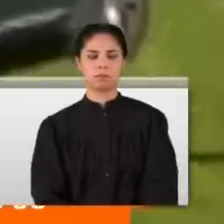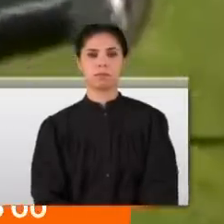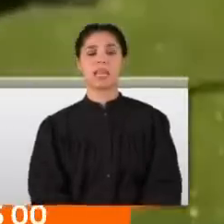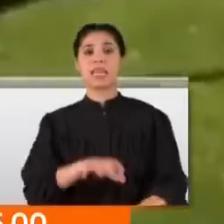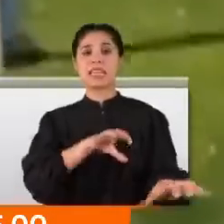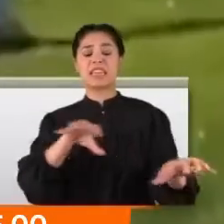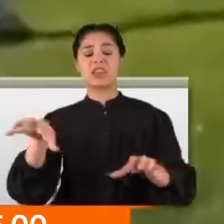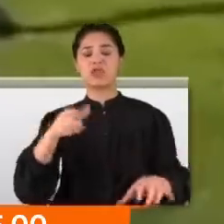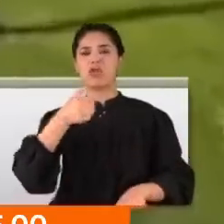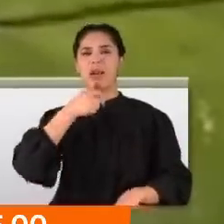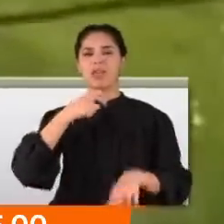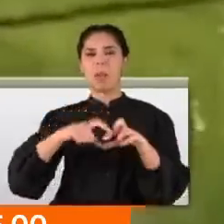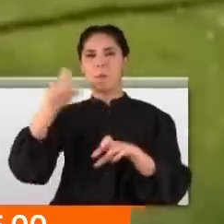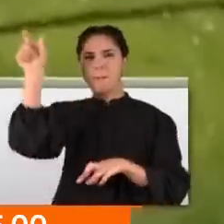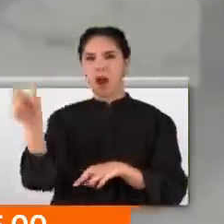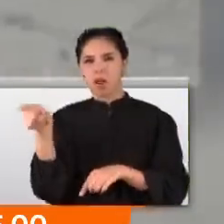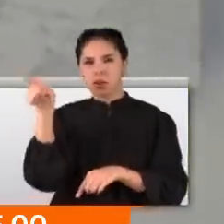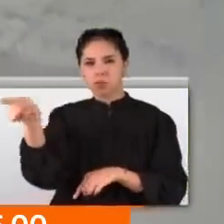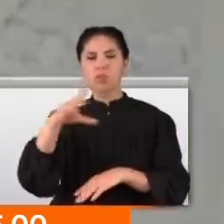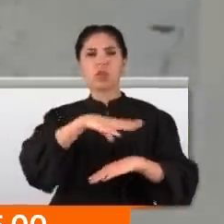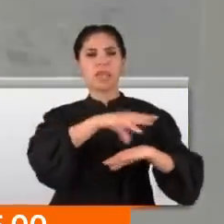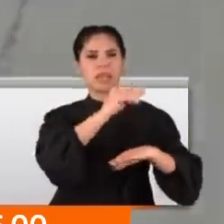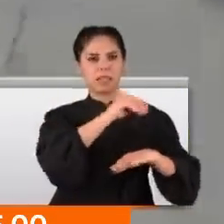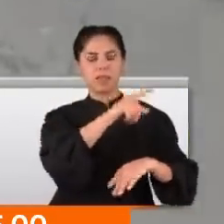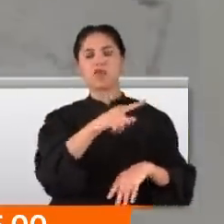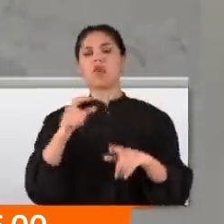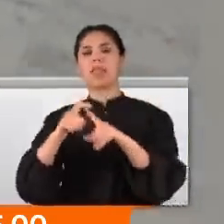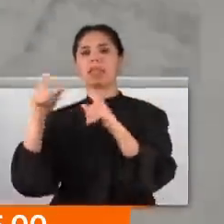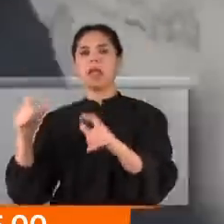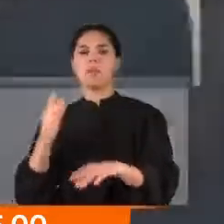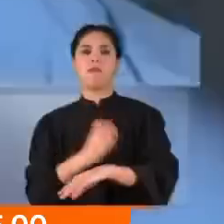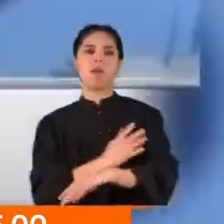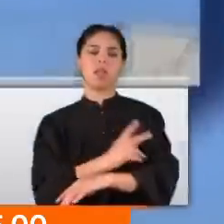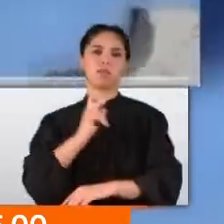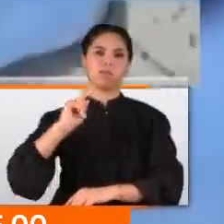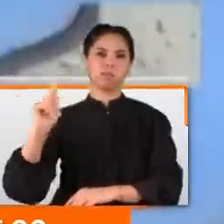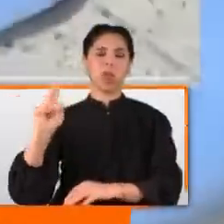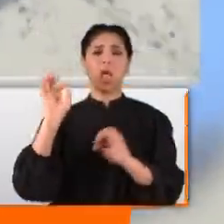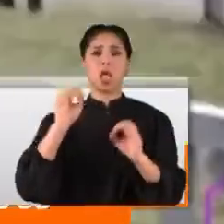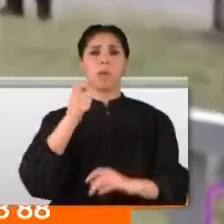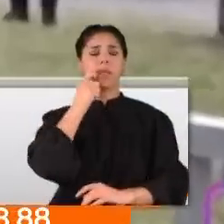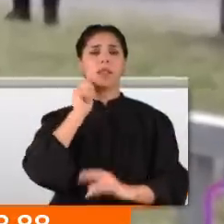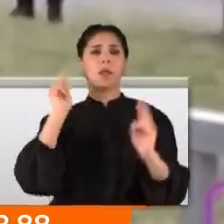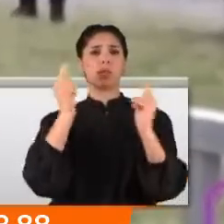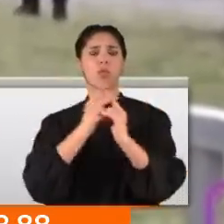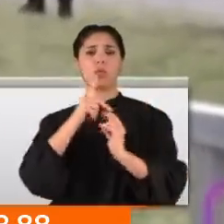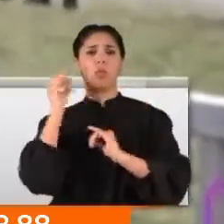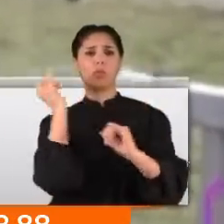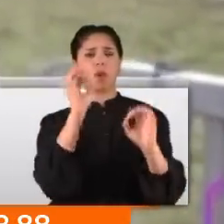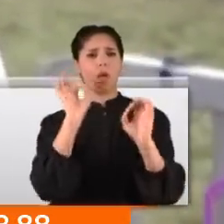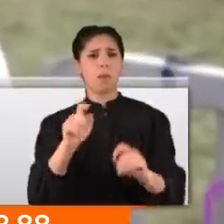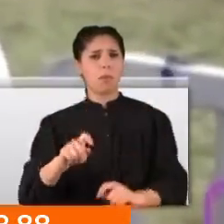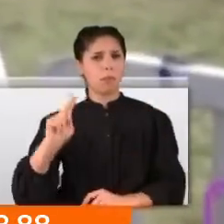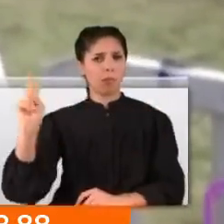Irkçı Rasmus Paludan hem İsveç hem de Danimarka vatandaşı. Her fırsatta İslam dünyasına hakaret içeren eylemlerde